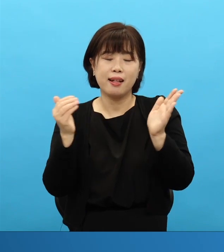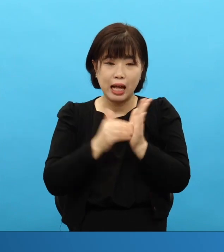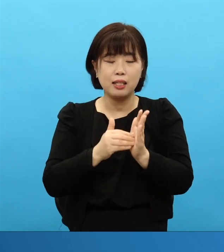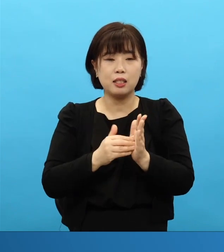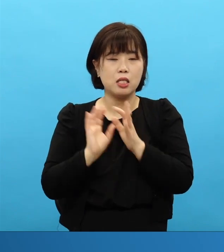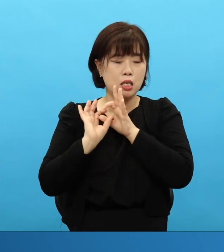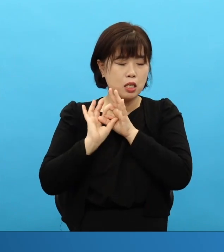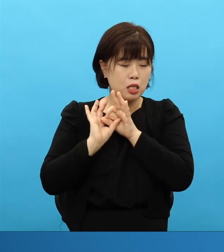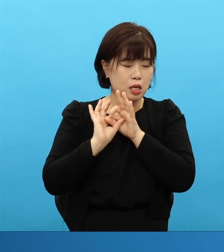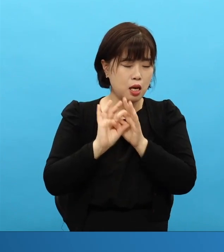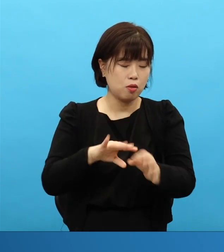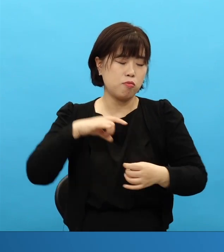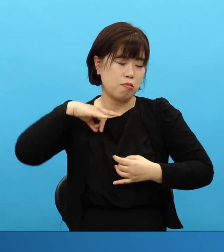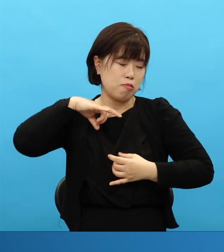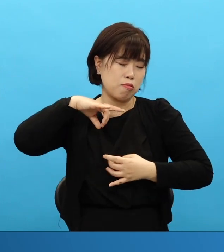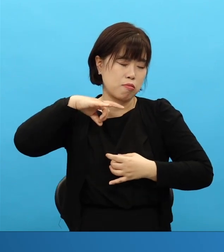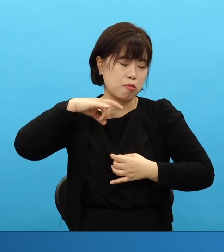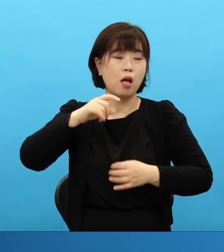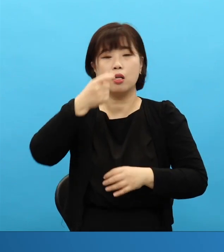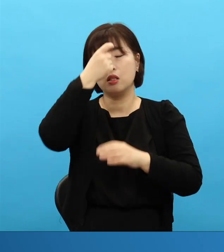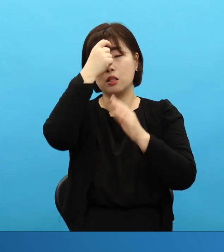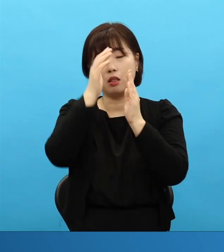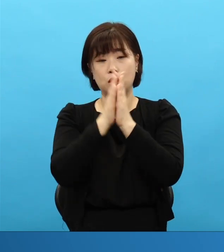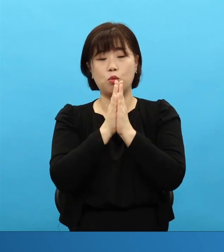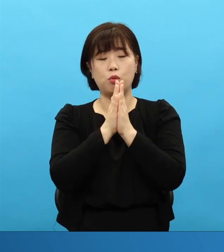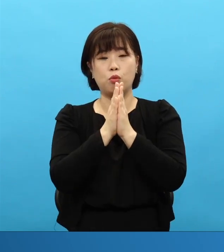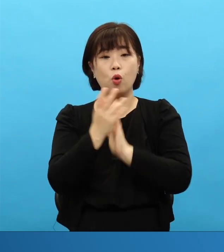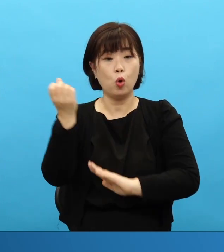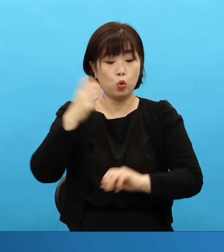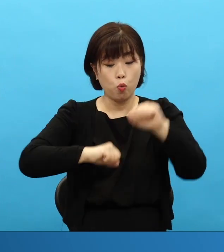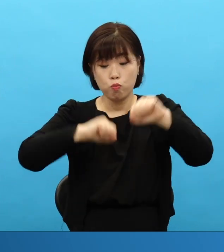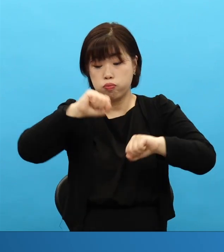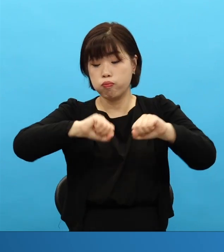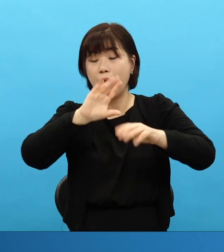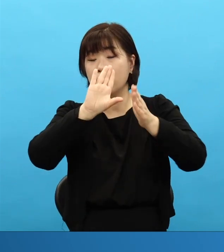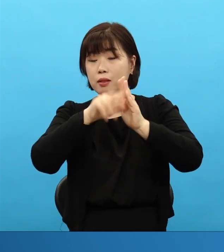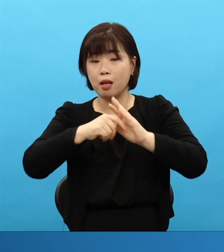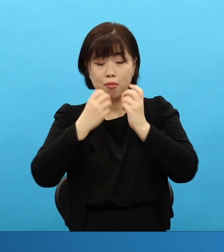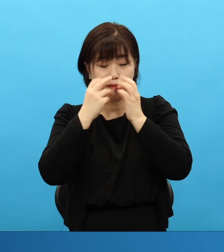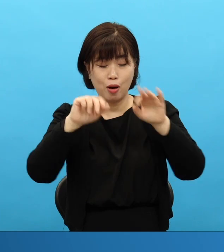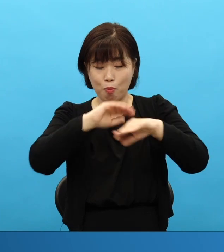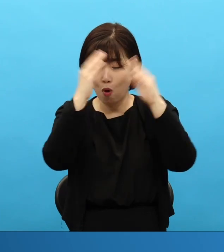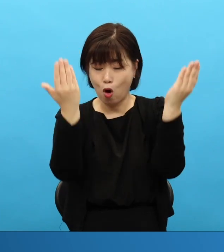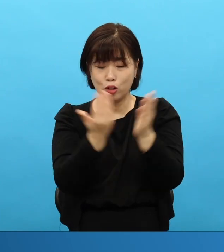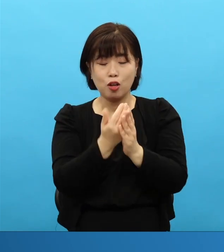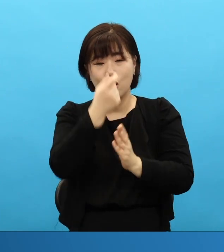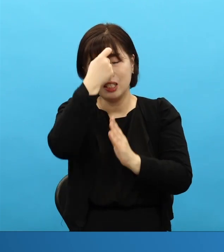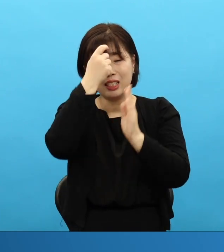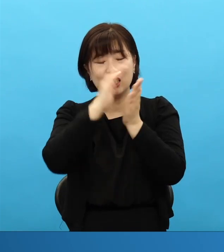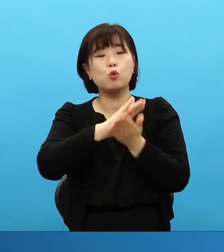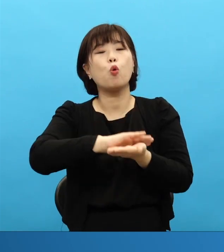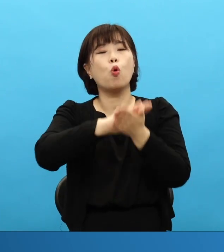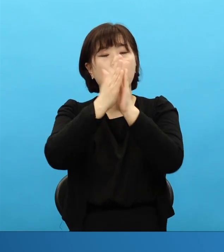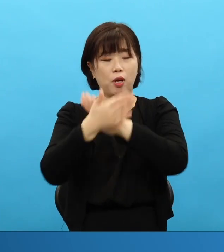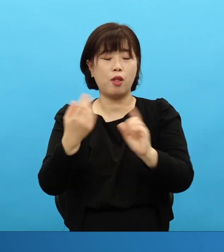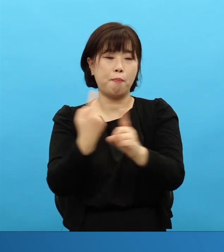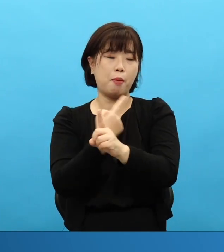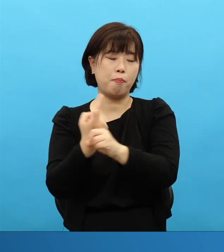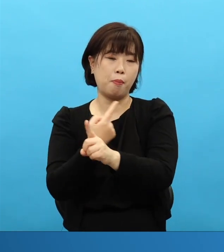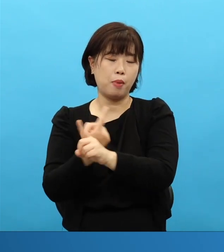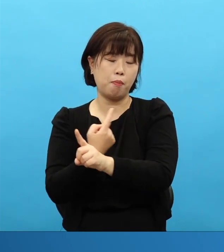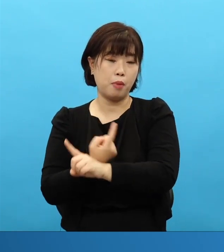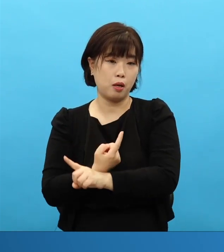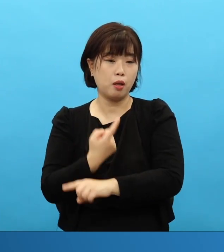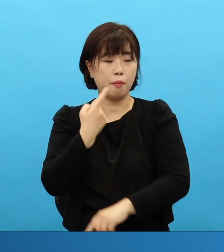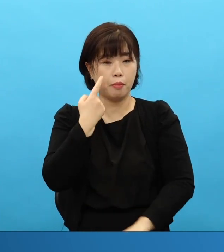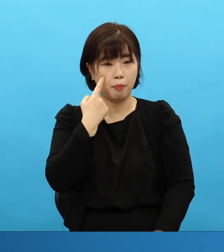the field during the day. 모든 걸 기도로 바꾸세요. Change everything into prayer. 해보시라니까요. Try it out.